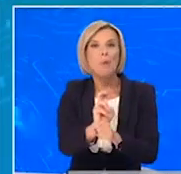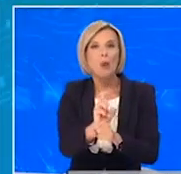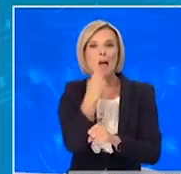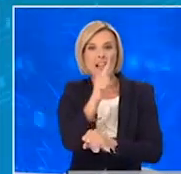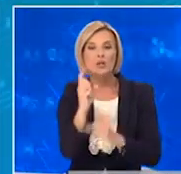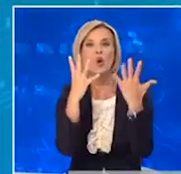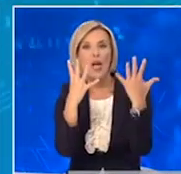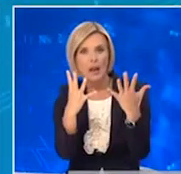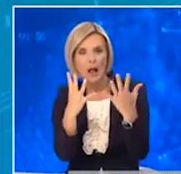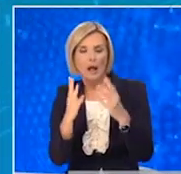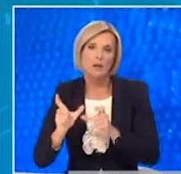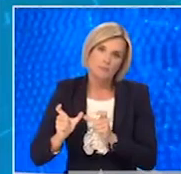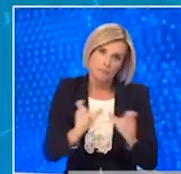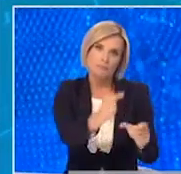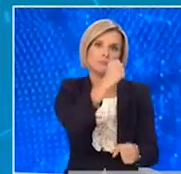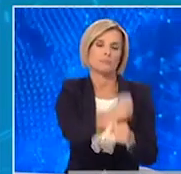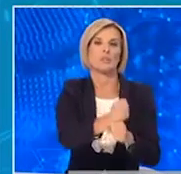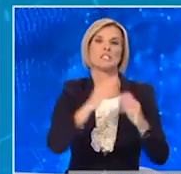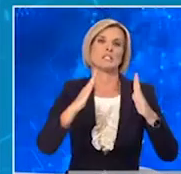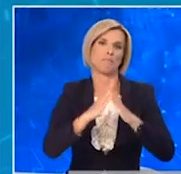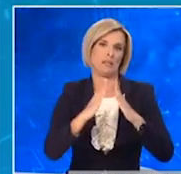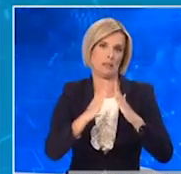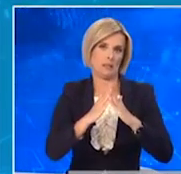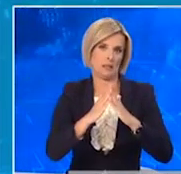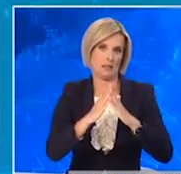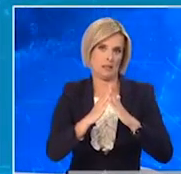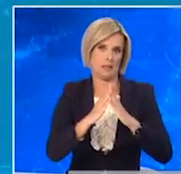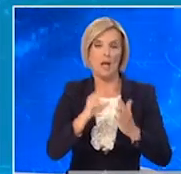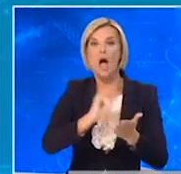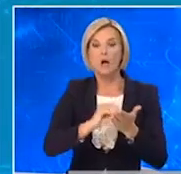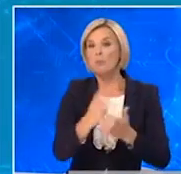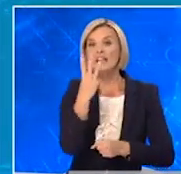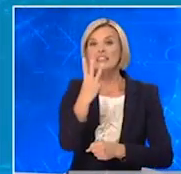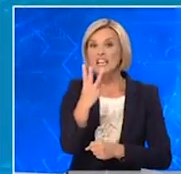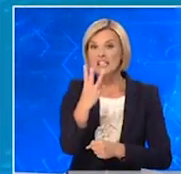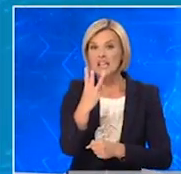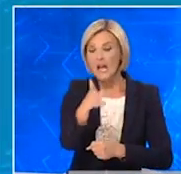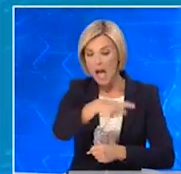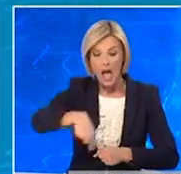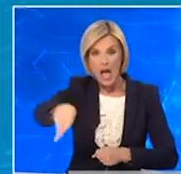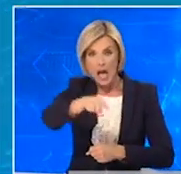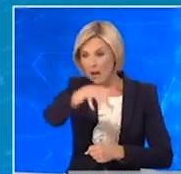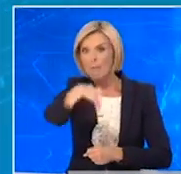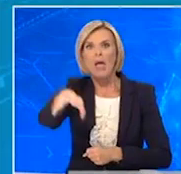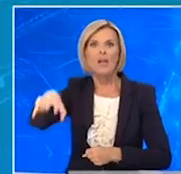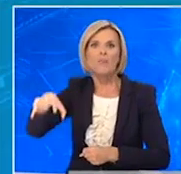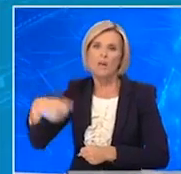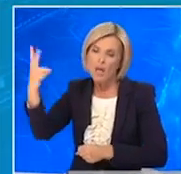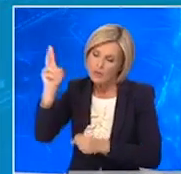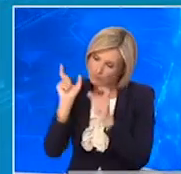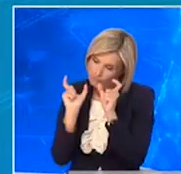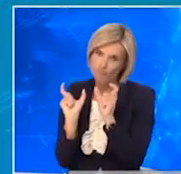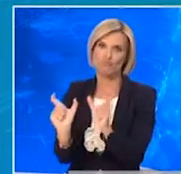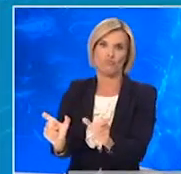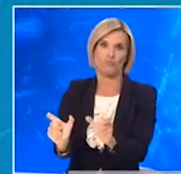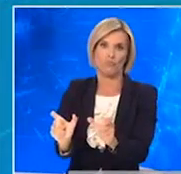το 72% είναι σε 3 συγκεκριμένες περιφερειακές ενότητες, μεταξύ των οποίων και το κέντρο, και η